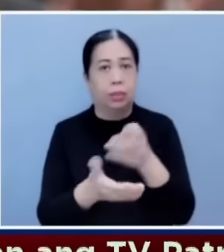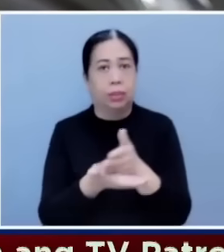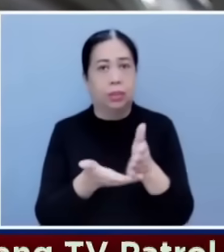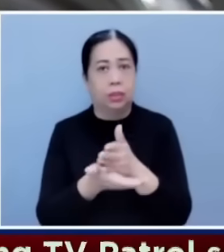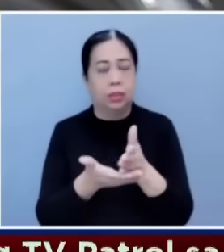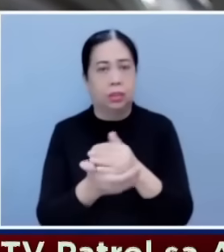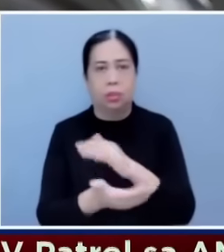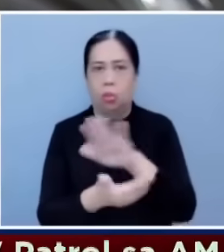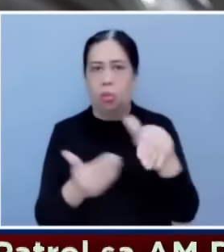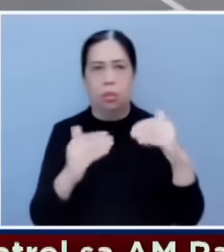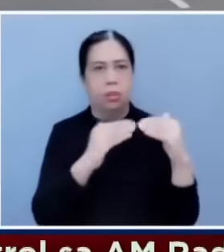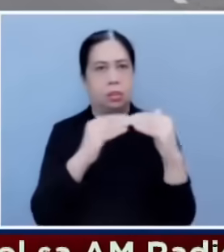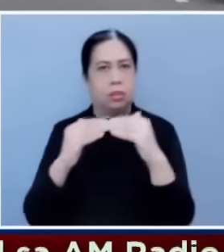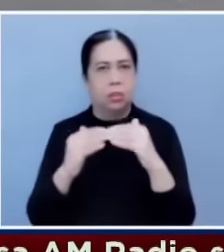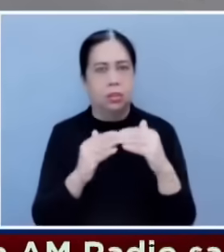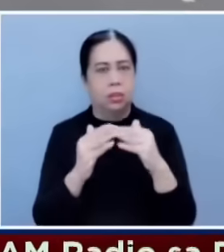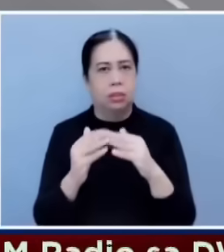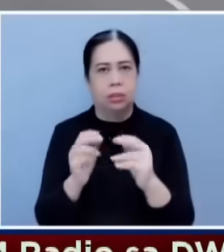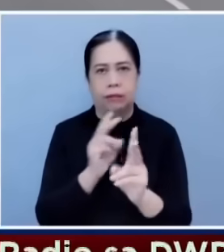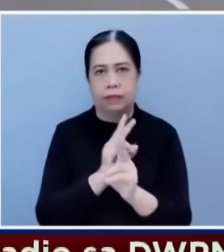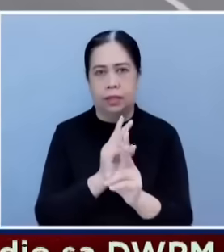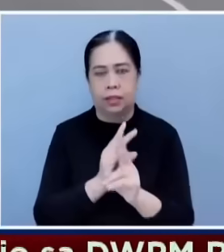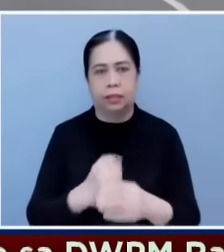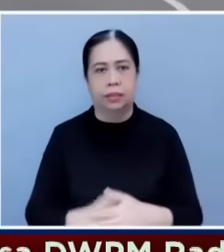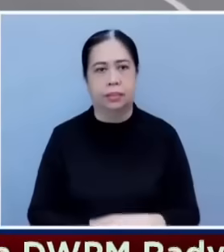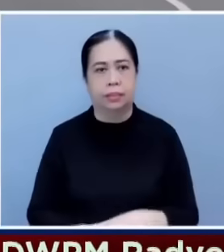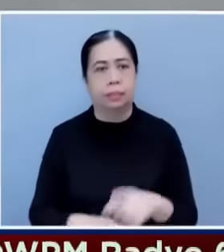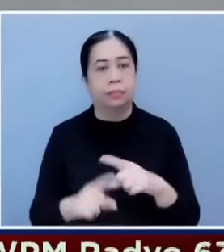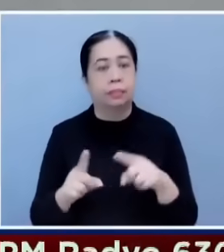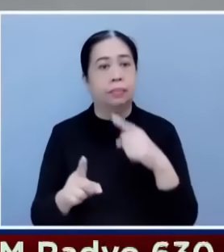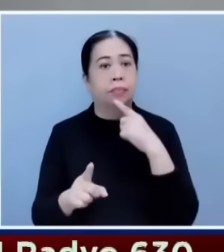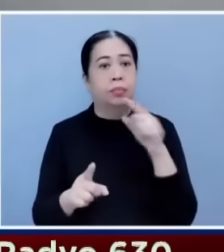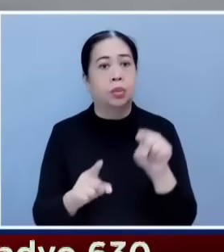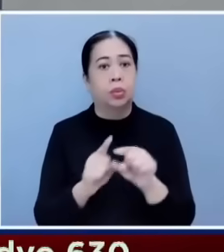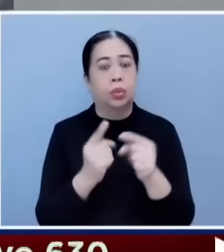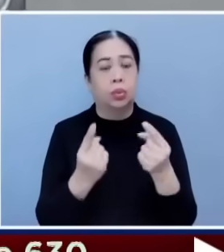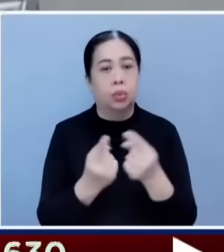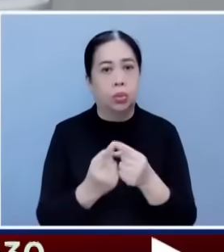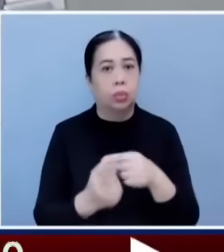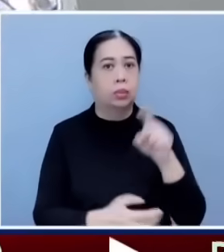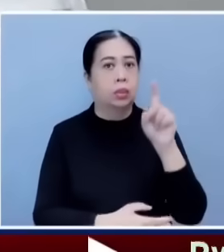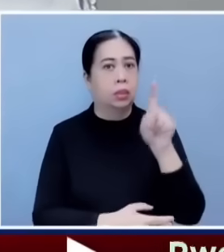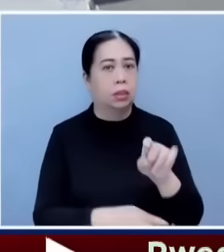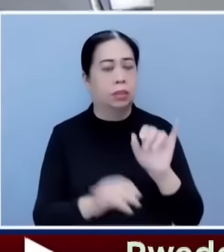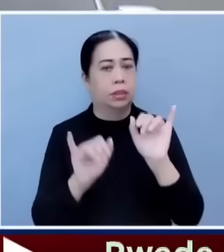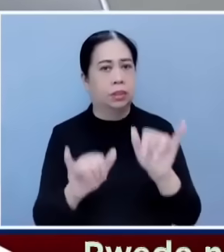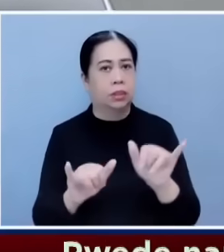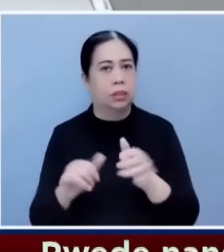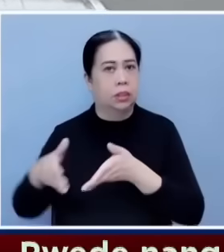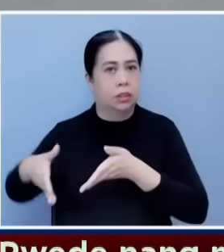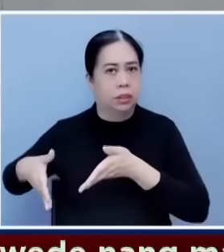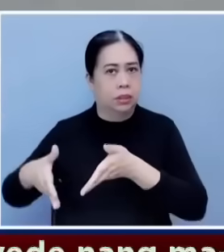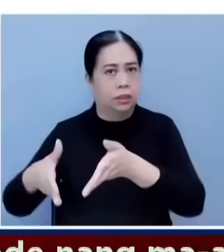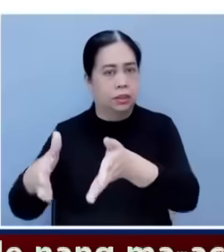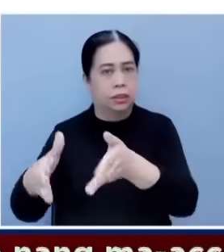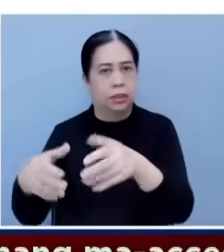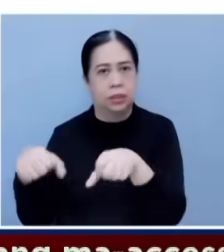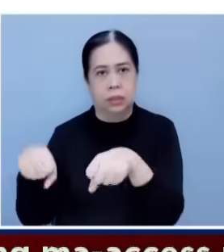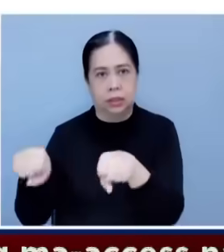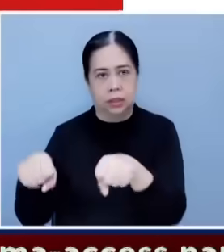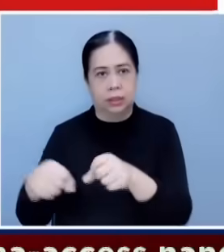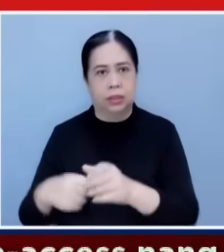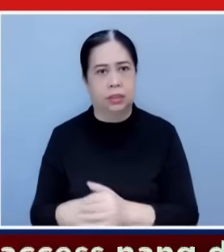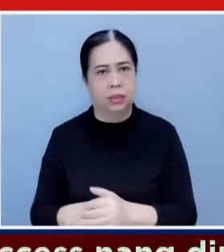all other vehicles. Pero para sa isa pang grupo, dapat manatili ang motorcycle lane.